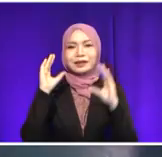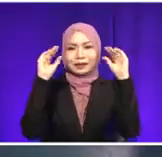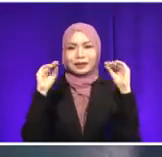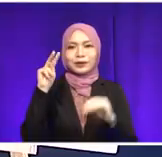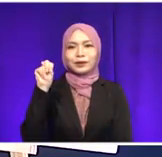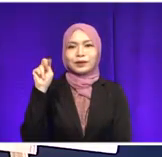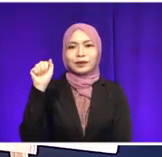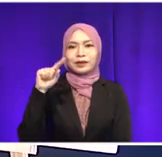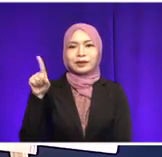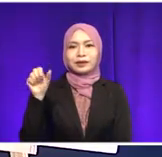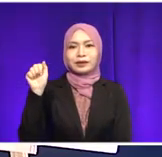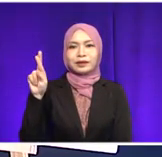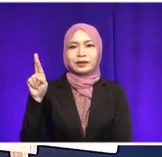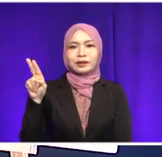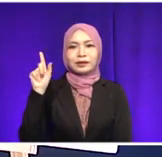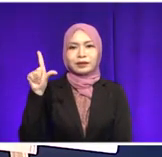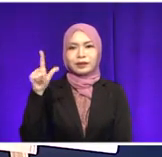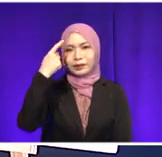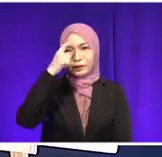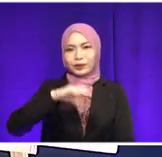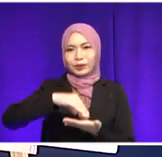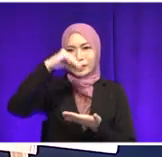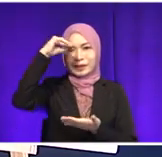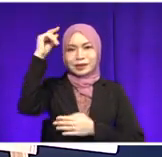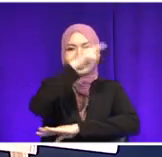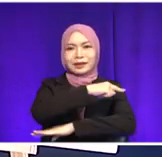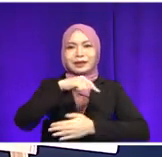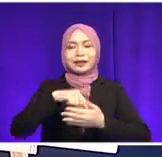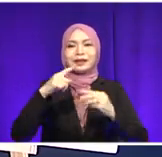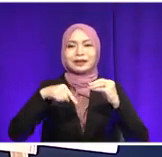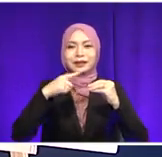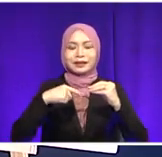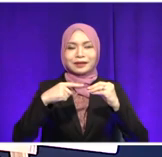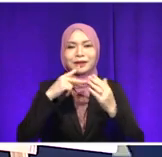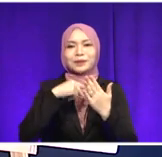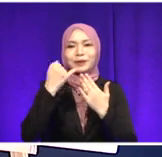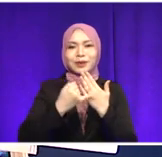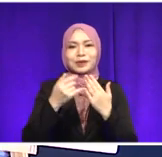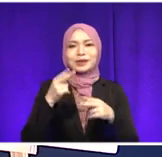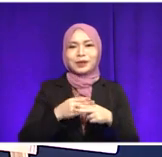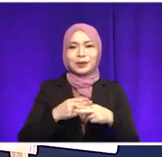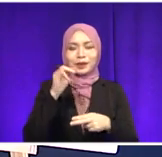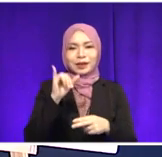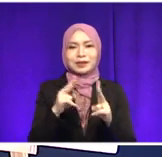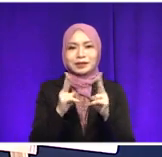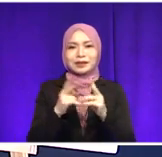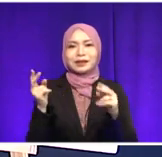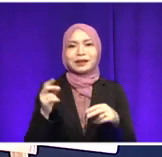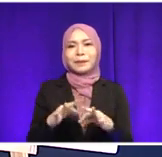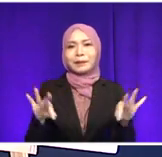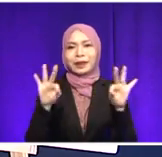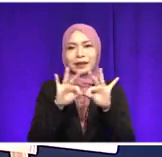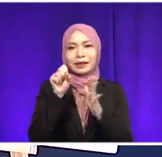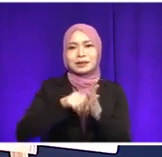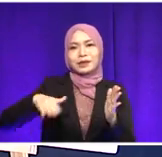pasarannya berkongsi ilmu kepada penonton di rumah mengenai Project yang semestinya sangat penting sebelum kita mengeluarkan